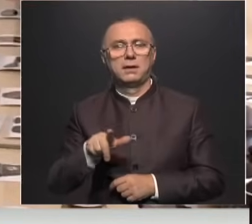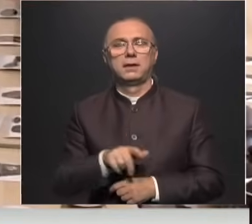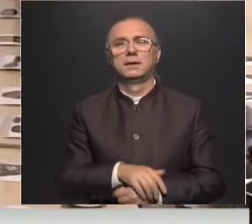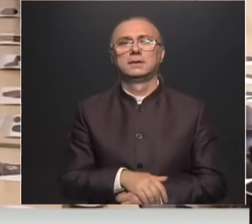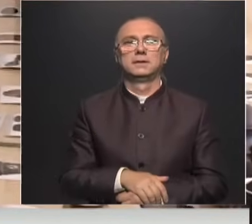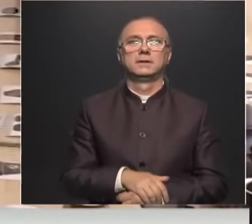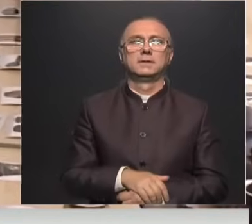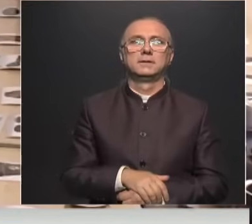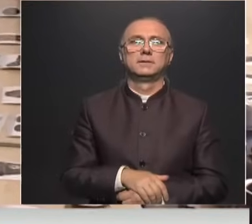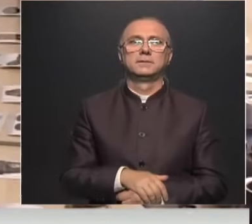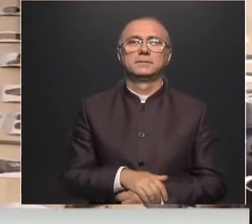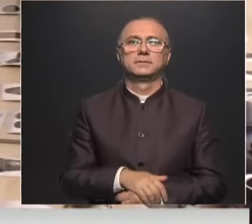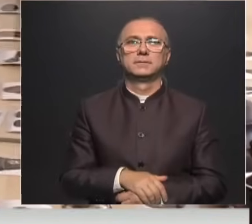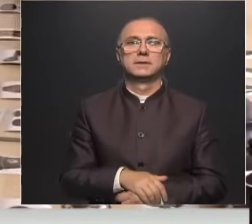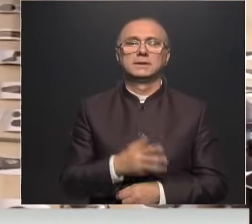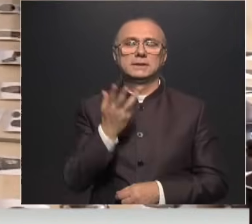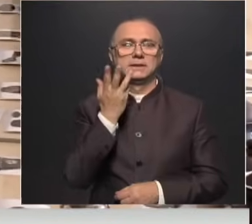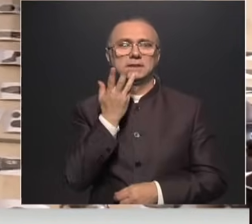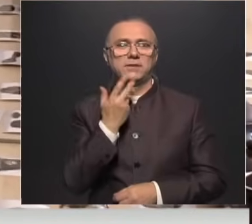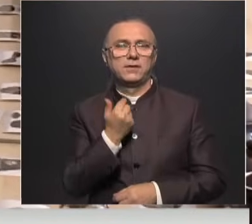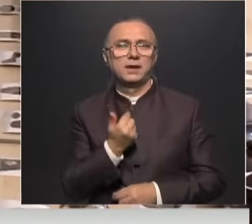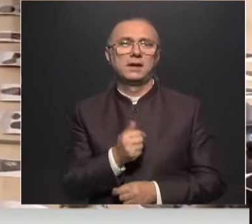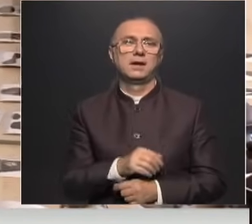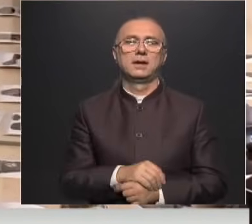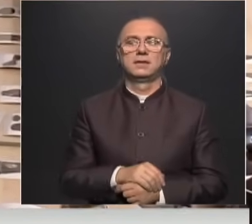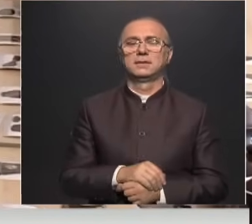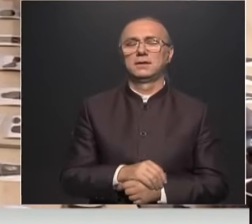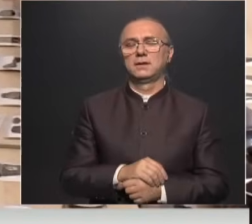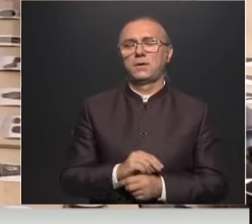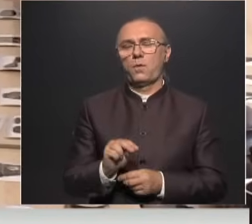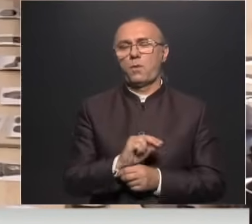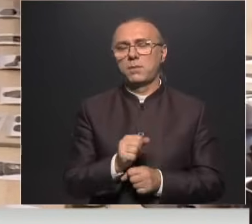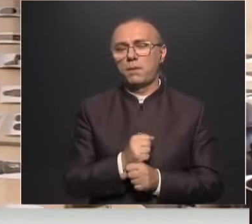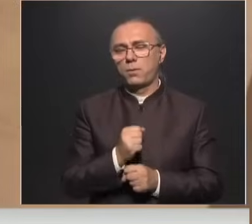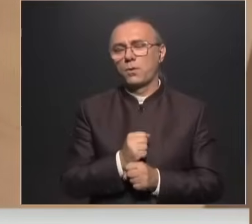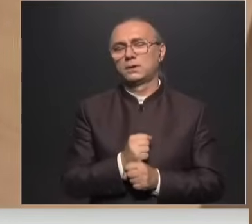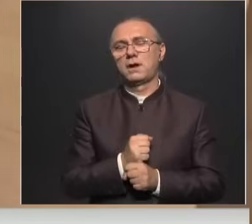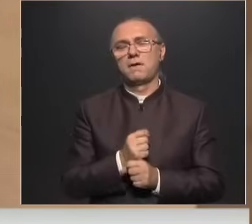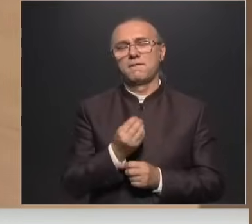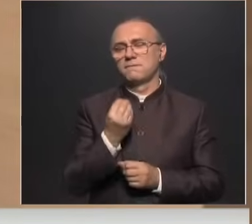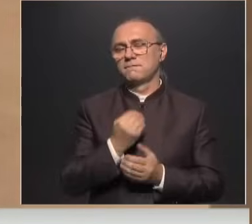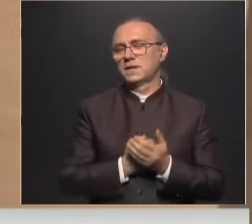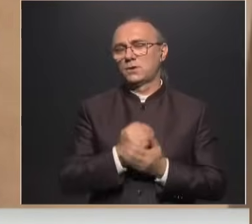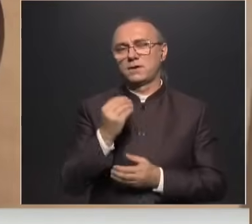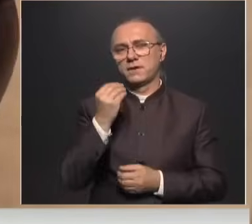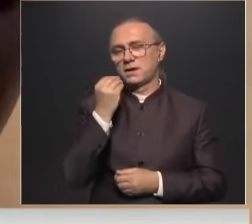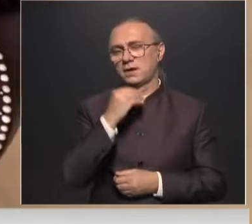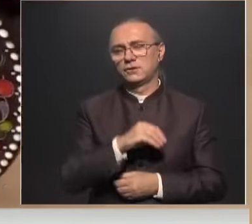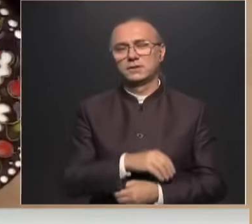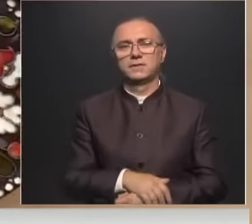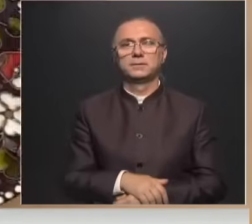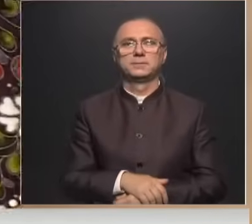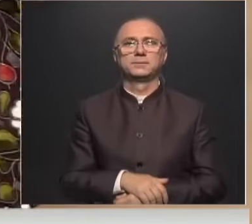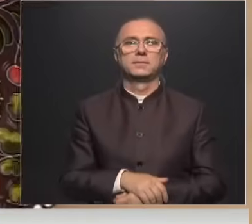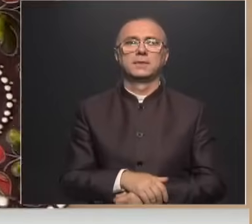ангоб. Сам цвет и обработка материала очень высокого качества. Народные художественные промыслы –